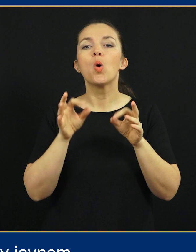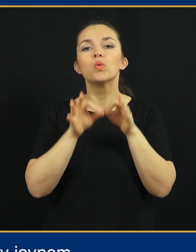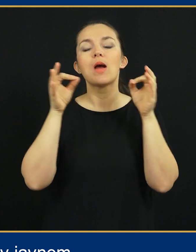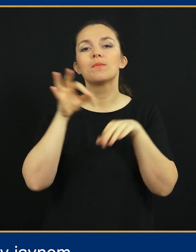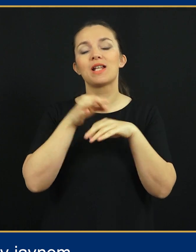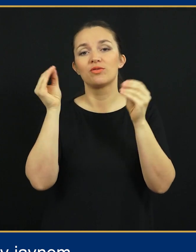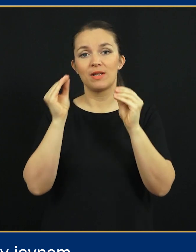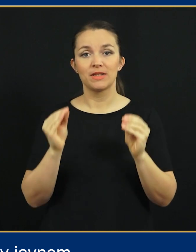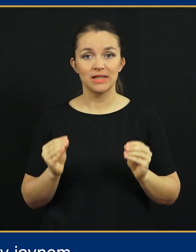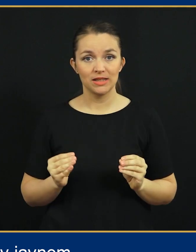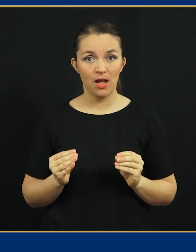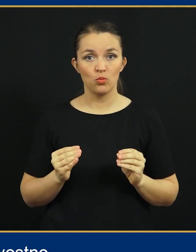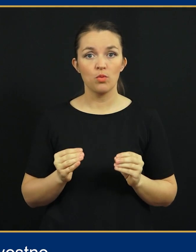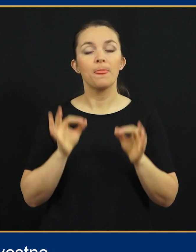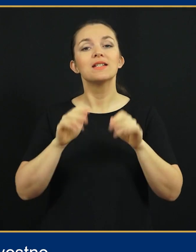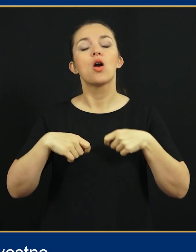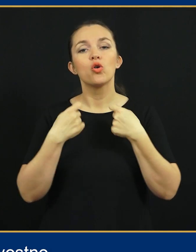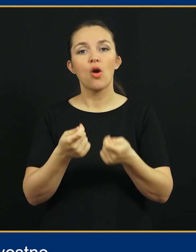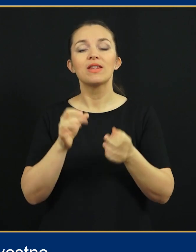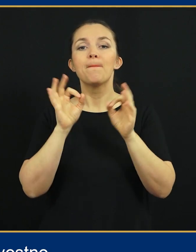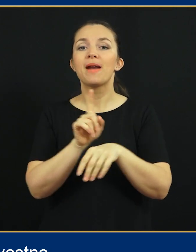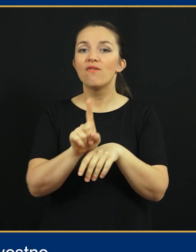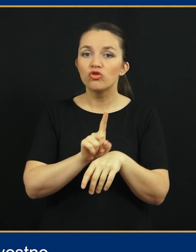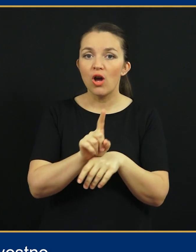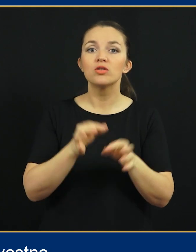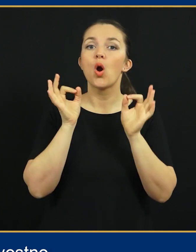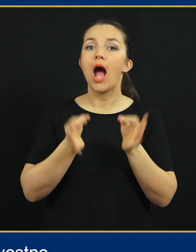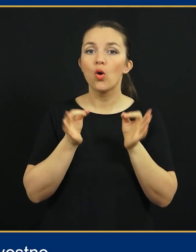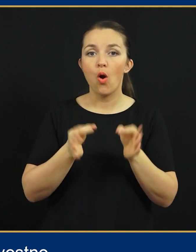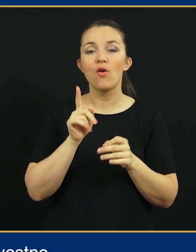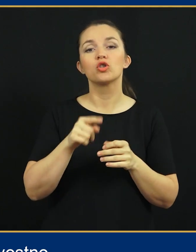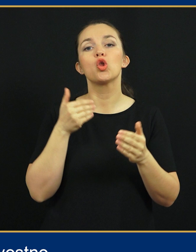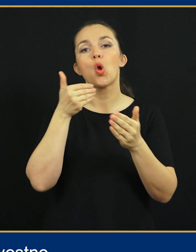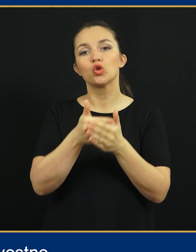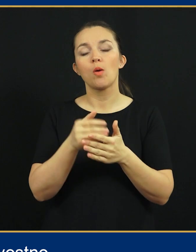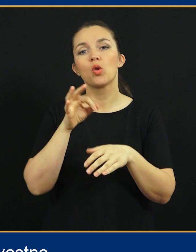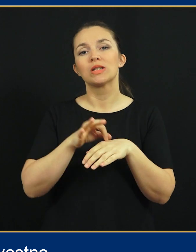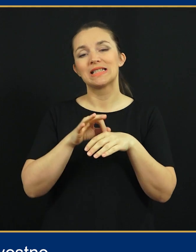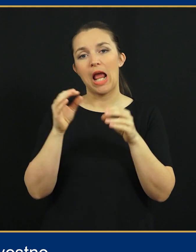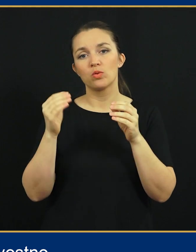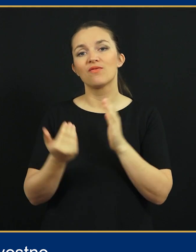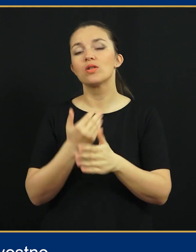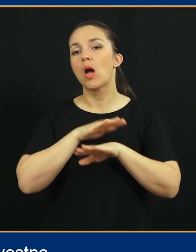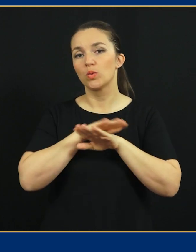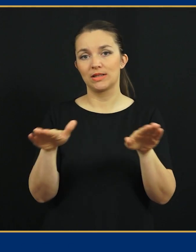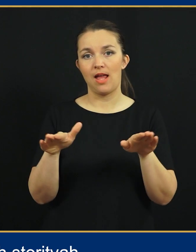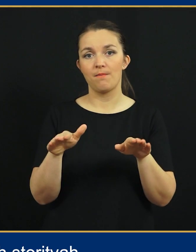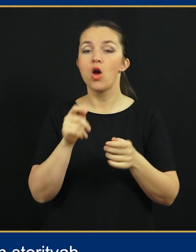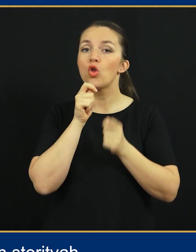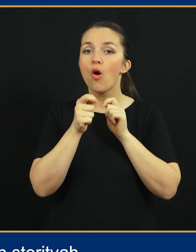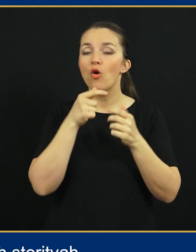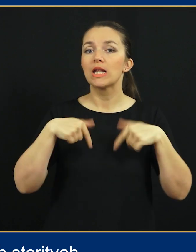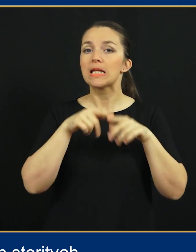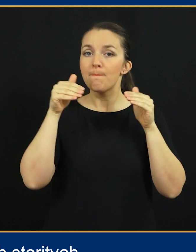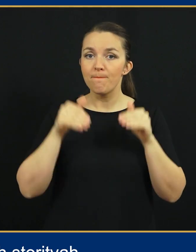javnem zdravstvenem sistemu zagotoviti pravočasno, kakovostno in dostopno zdravstvo za vse. Dogovoriti